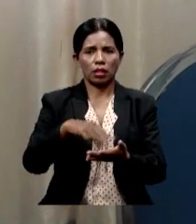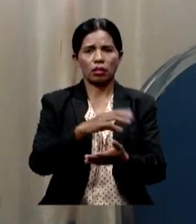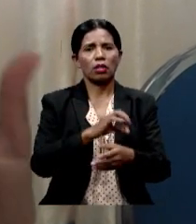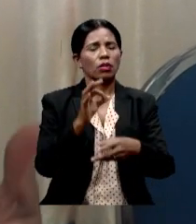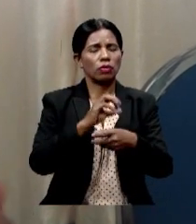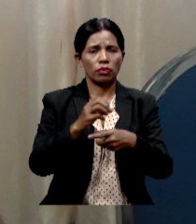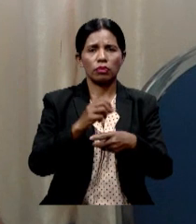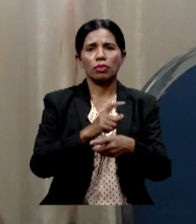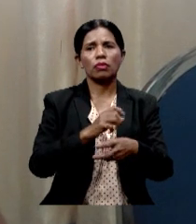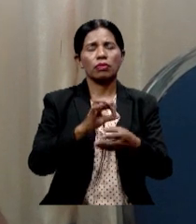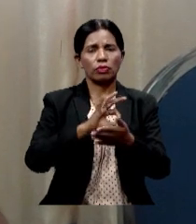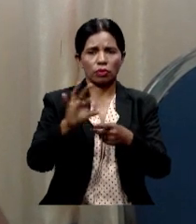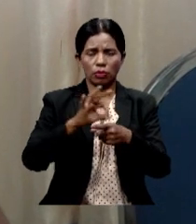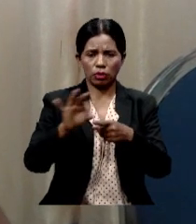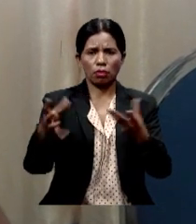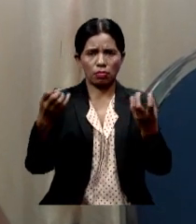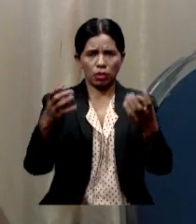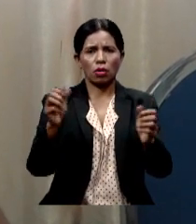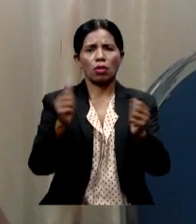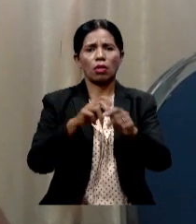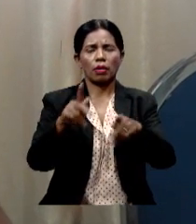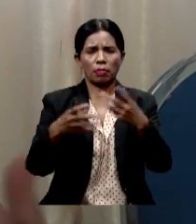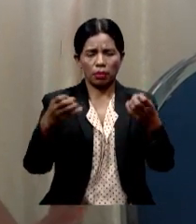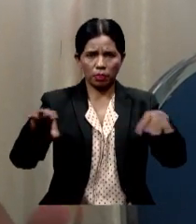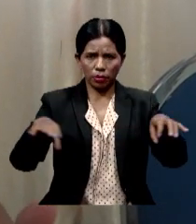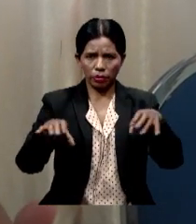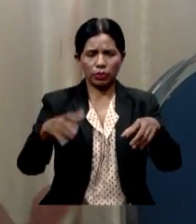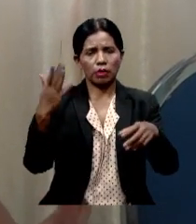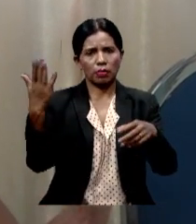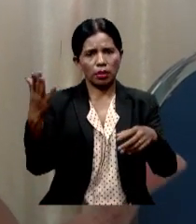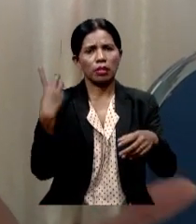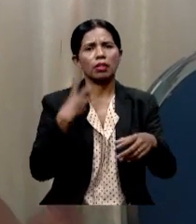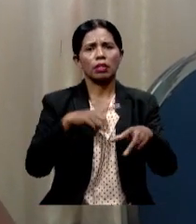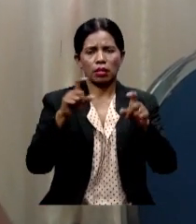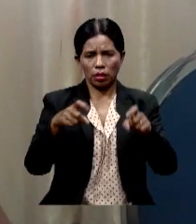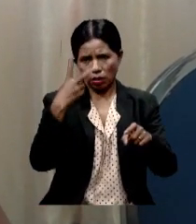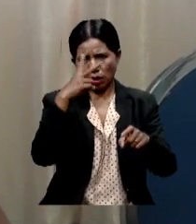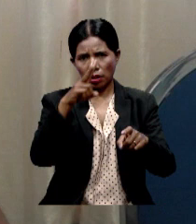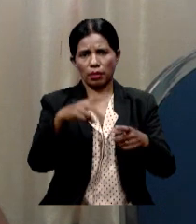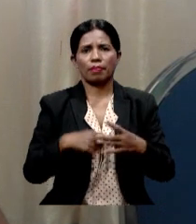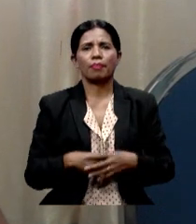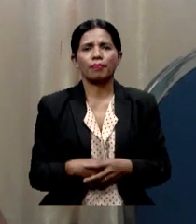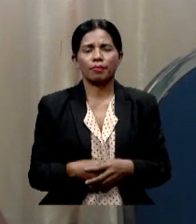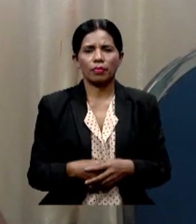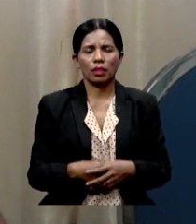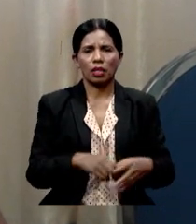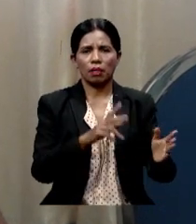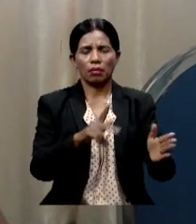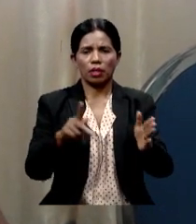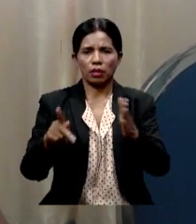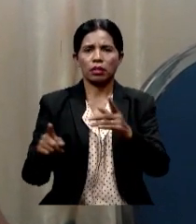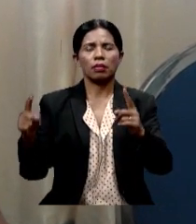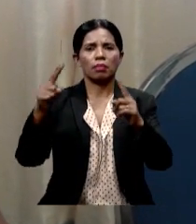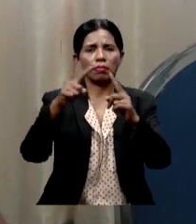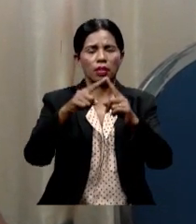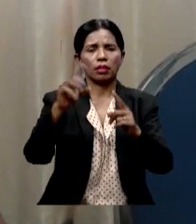formasaun na naba. Ho ema bara mo servisu hina ba. Ita ting hare ma iha plano se bafali a